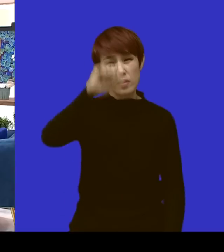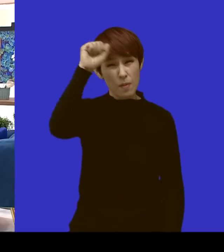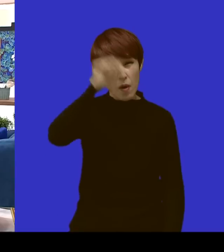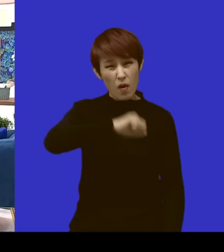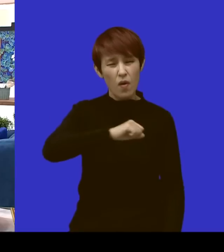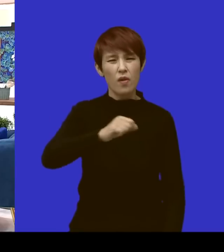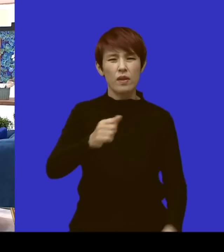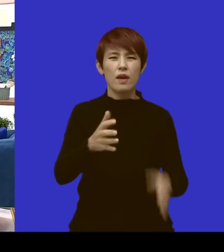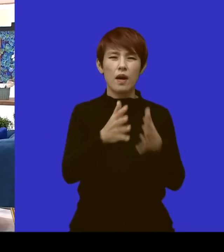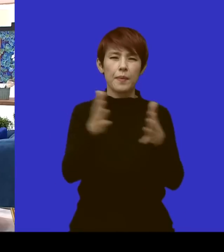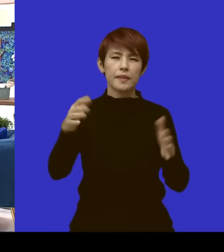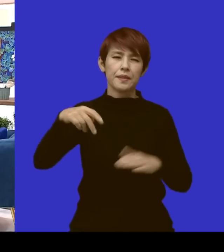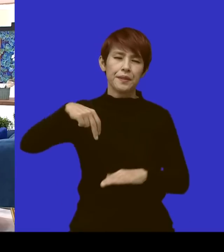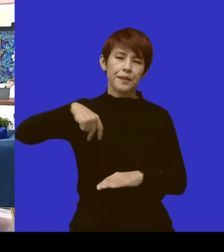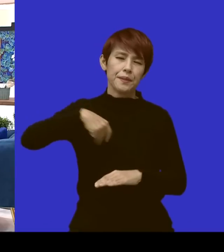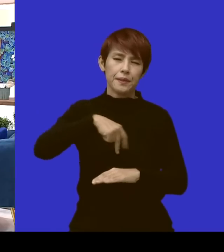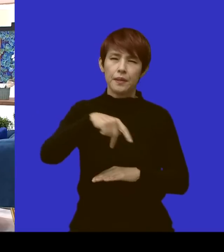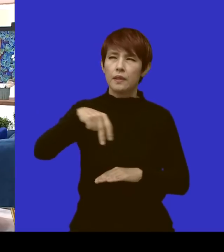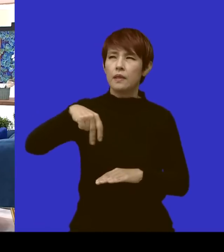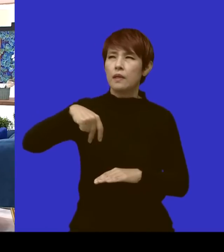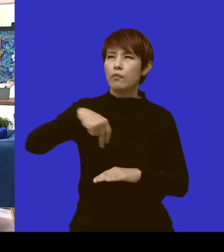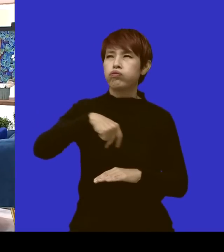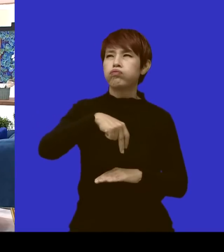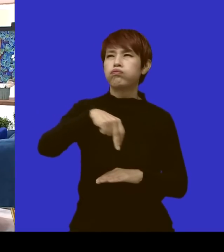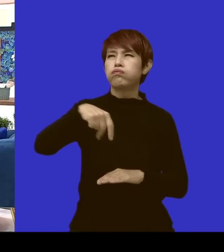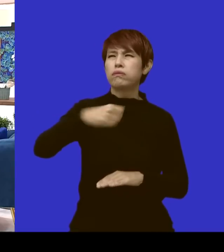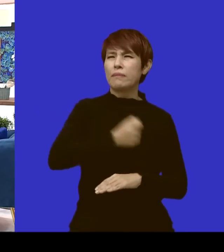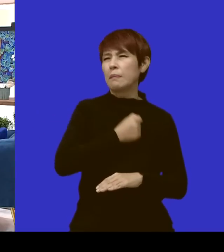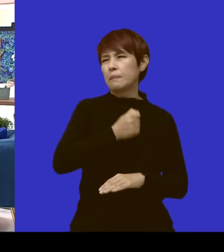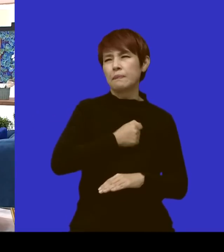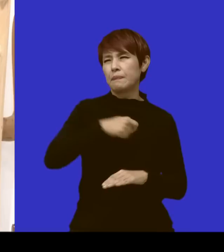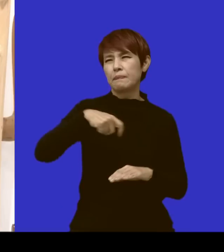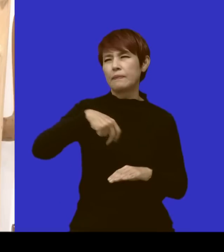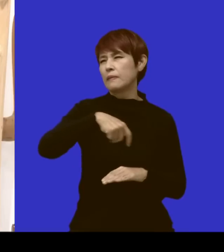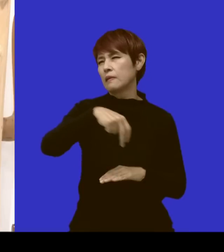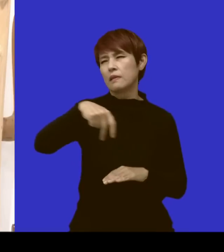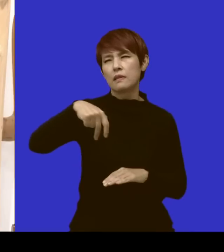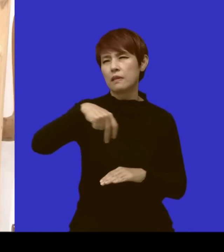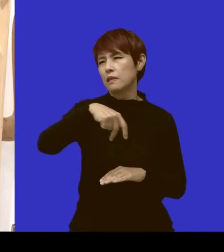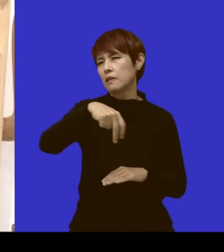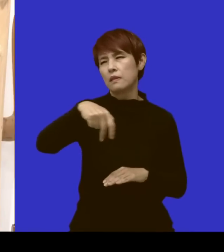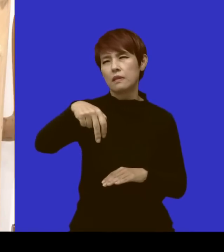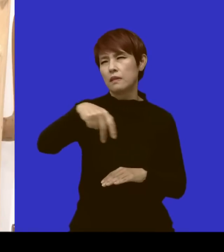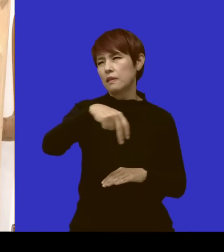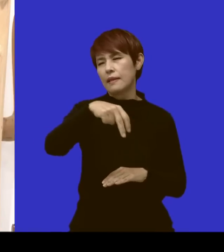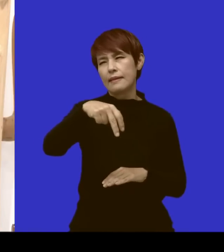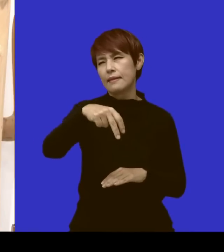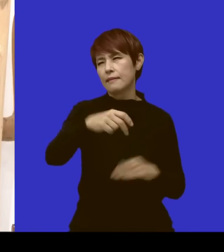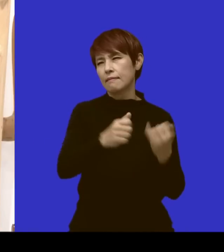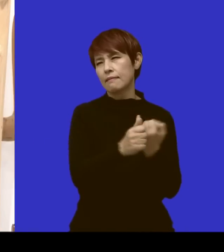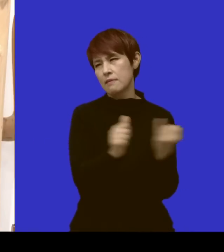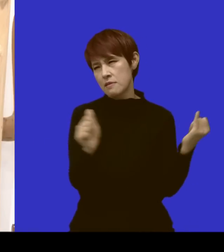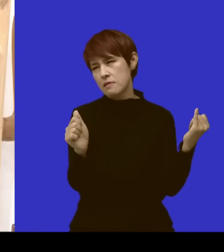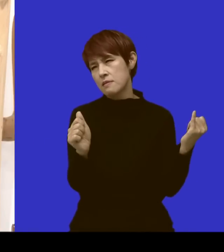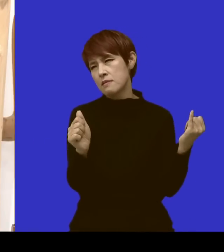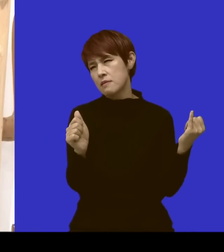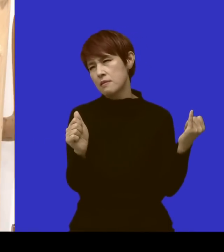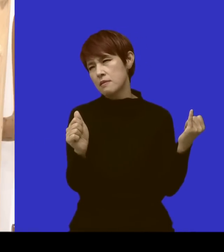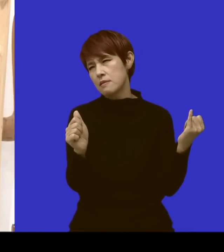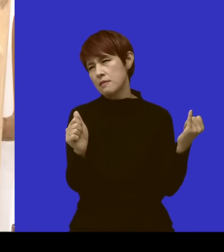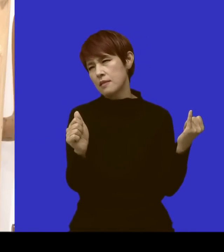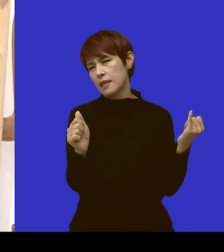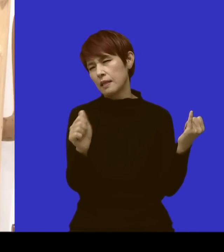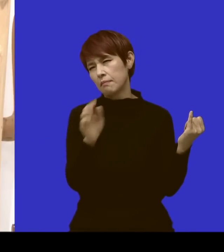이렇게 돌고 있었어요. 네. 혼자요? 네네네, 저 혼자. 너무 답답하니까. 예. 그리고 이거를 끝내야 되는 것인가,